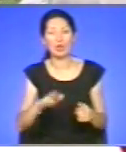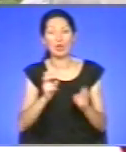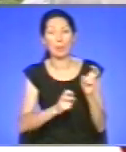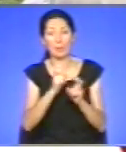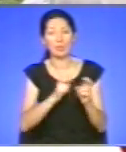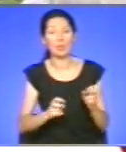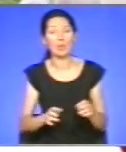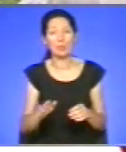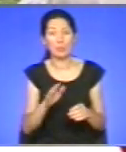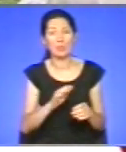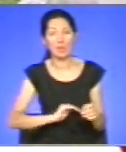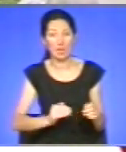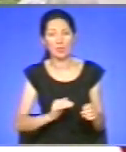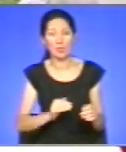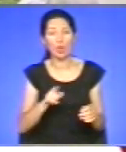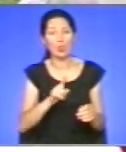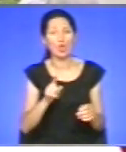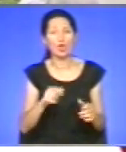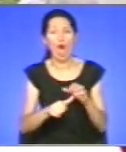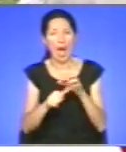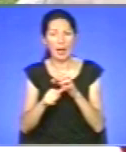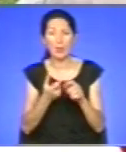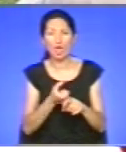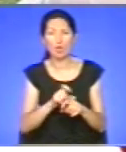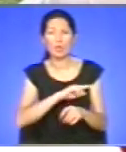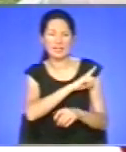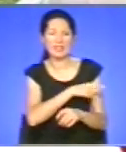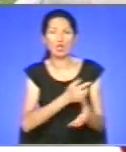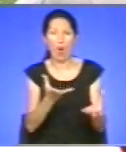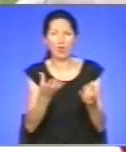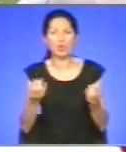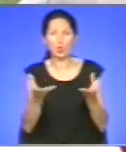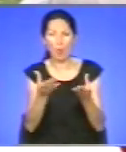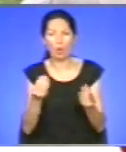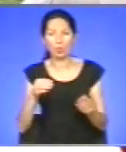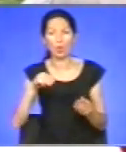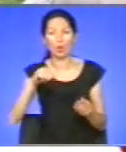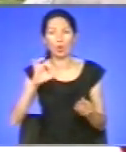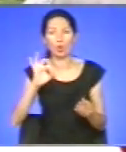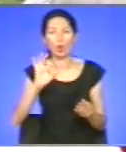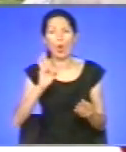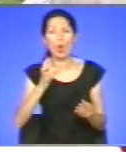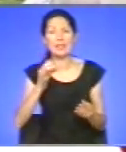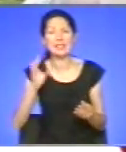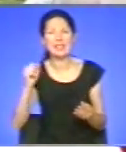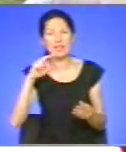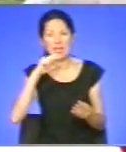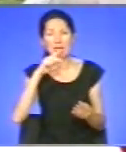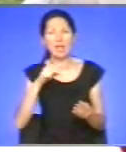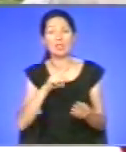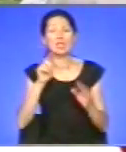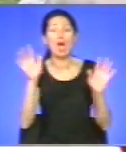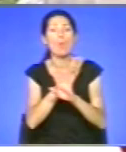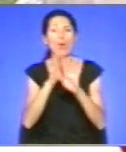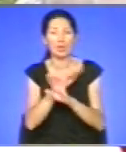що, тому що гриби дуже сильно всмоктують токсини навіть з повітря, і тоді вони навіть